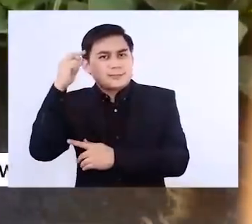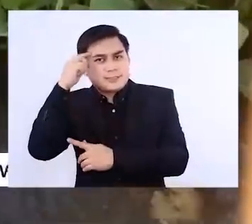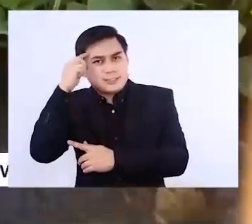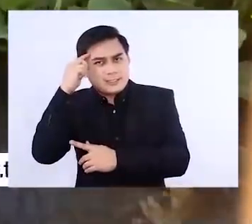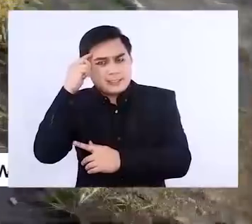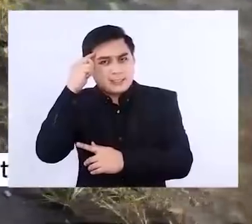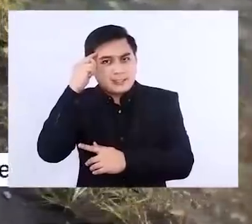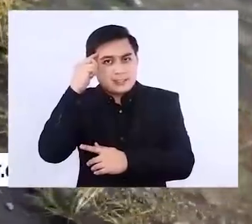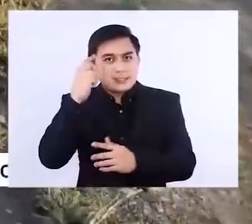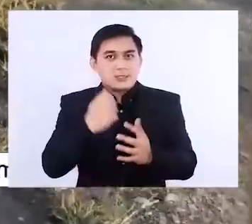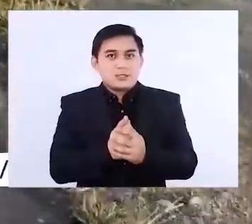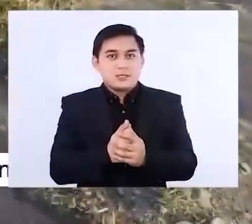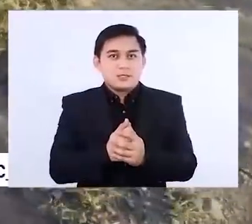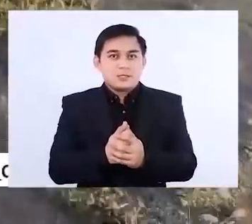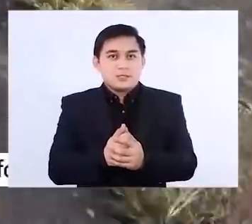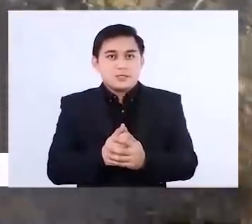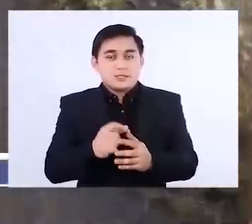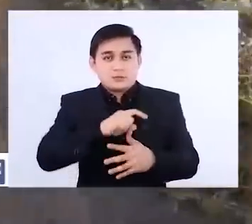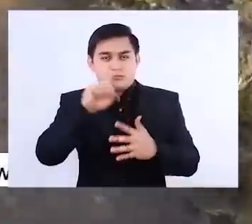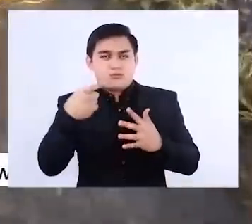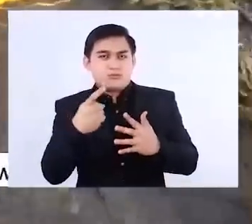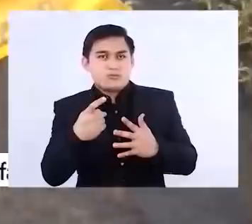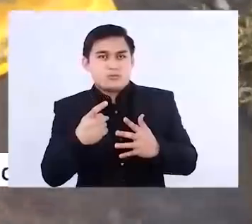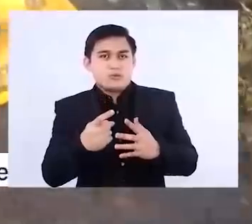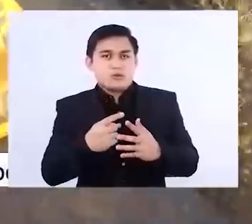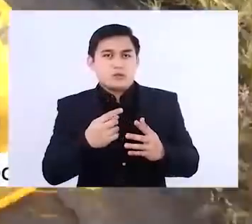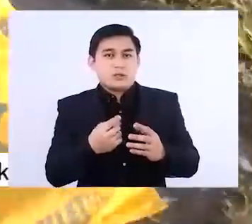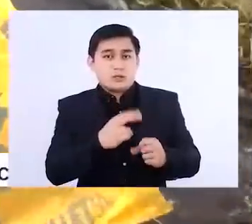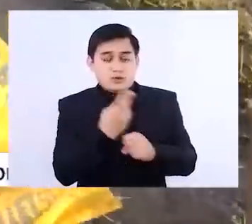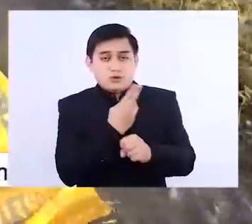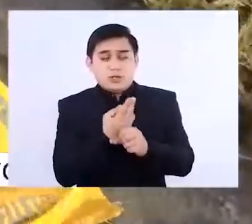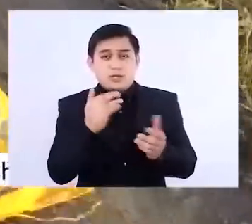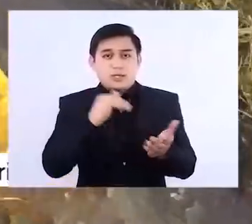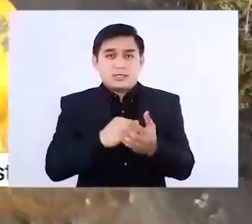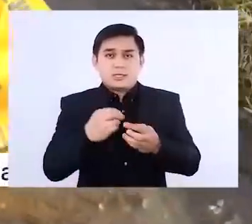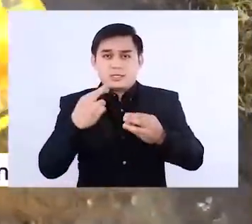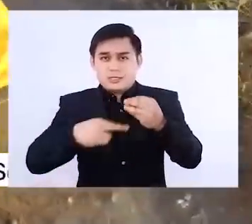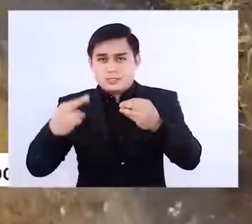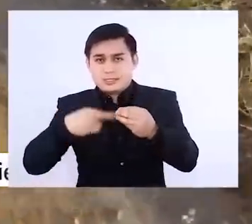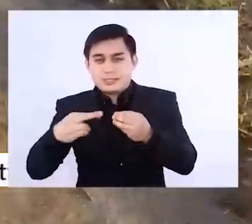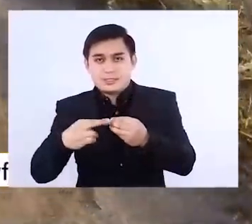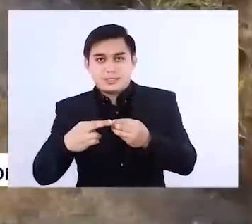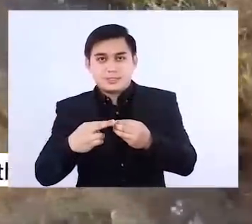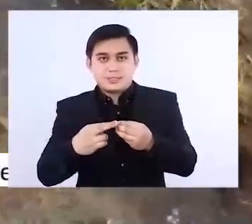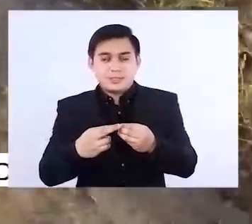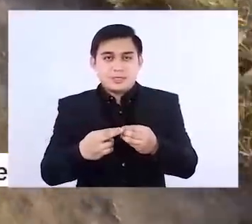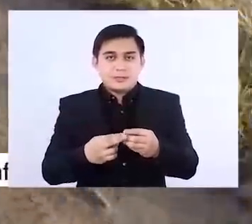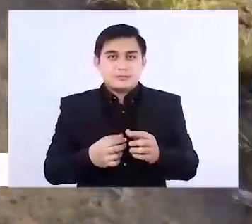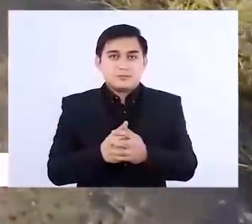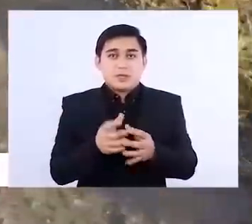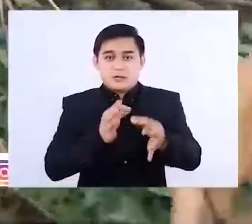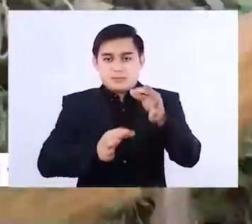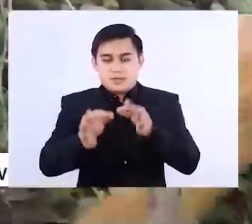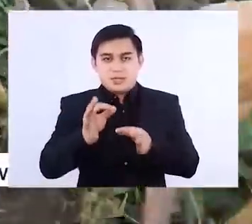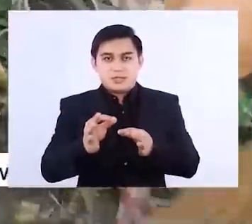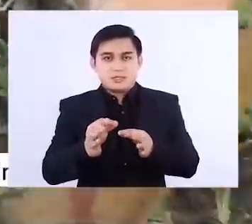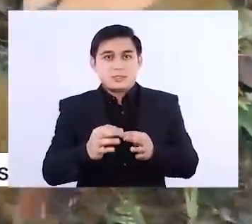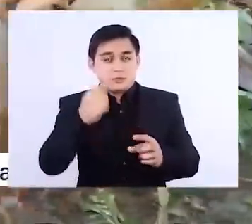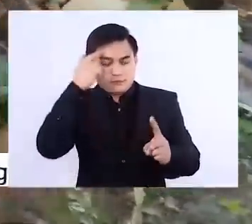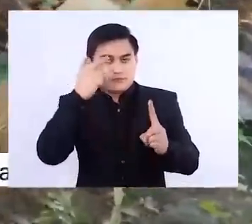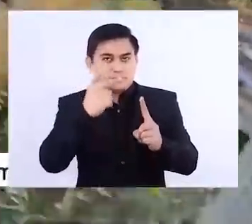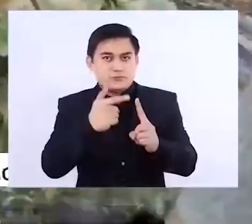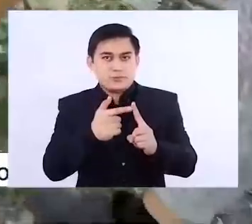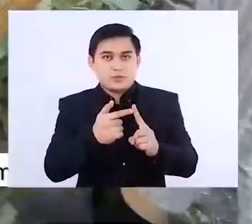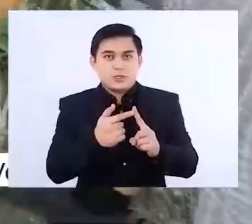Refuse, Reduce, Reuse, Recycle, Repair, and Replace sa layuning mabawasan